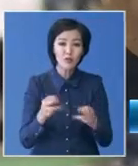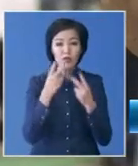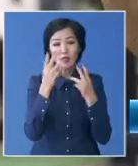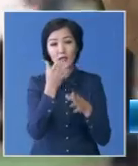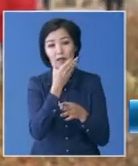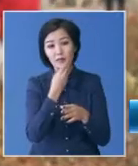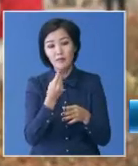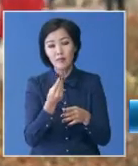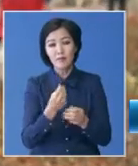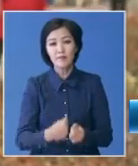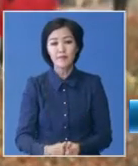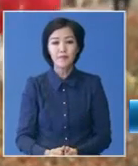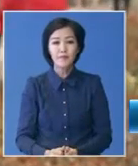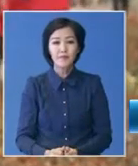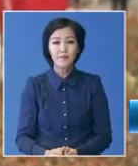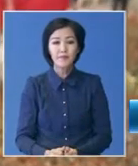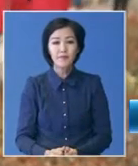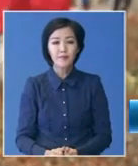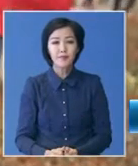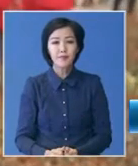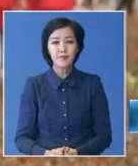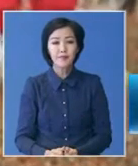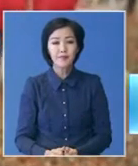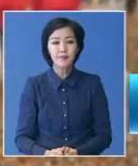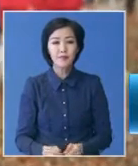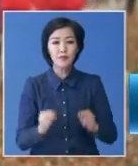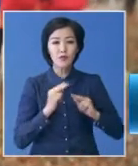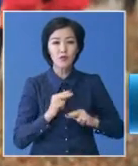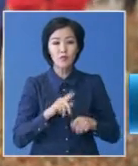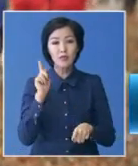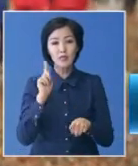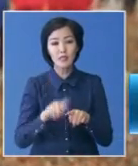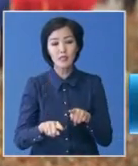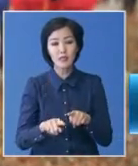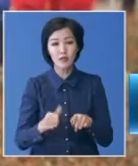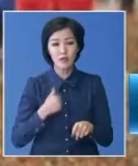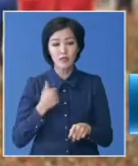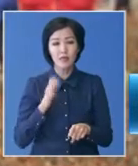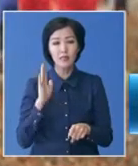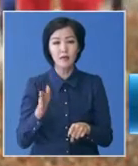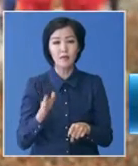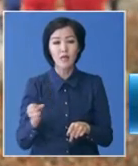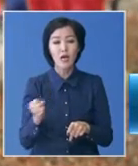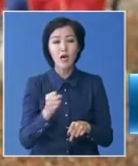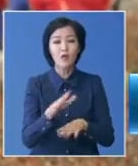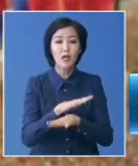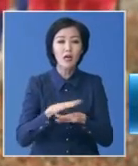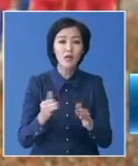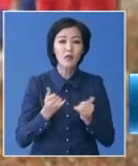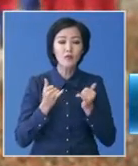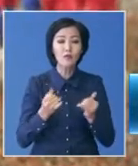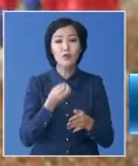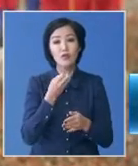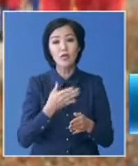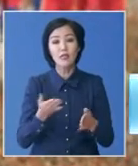беріп тұр. Сегодня мы открыли жұмыстарды тез арада бітіруге тырысамыз. Бұл аудан тұрғындары үшін жақсы демалыс